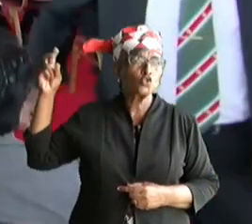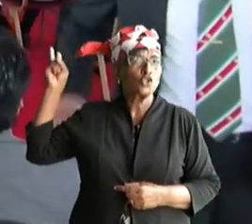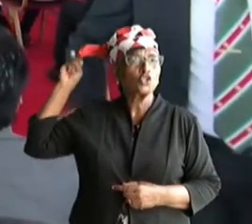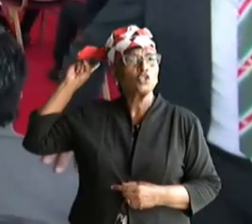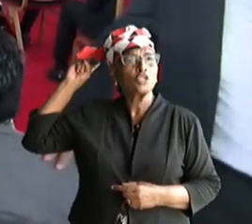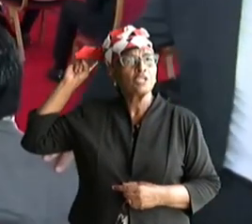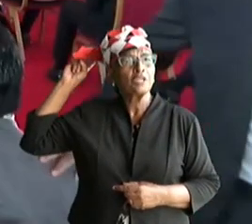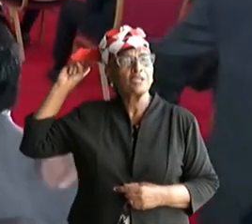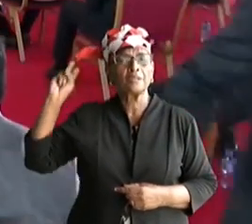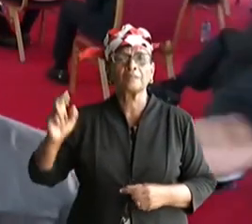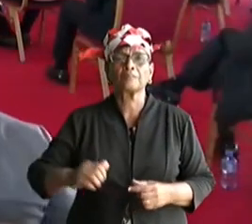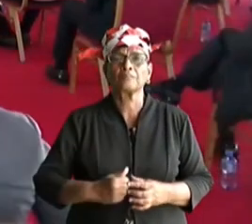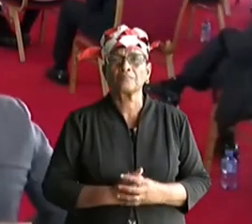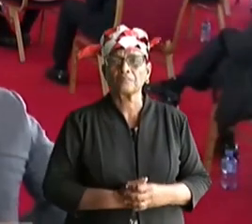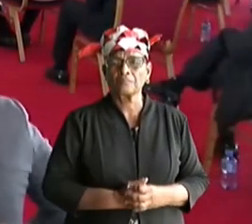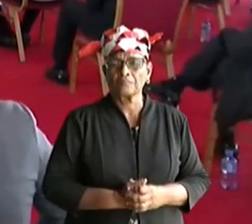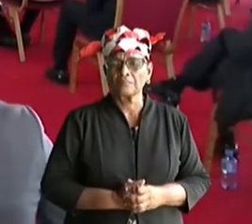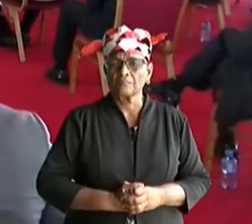prisiri